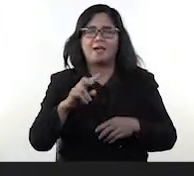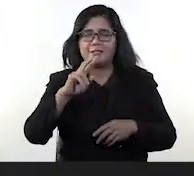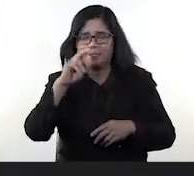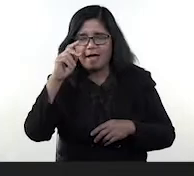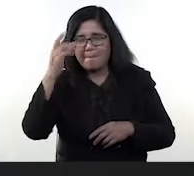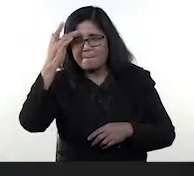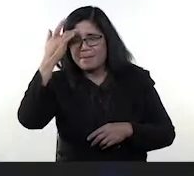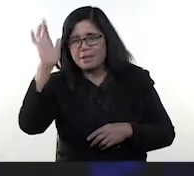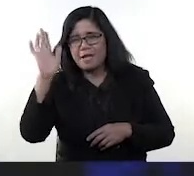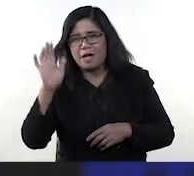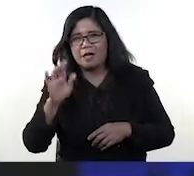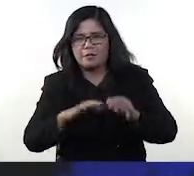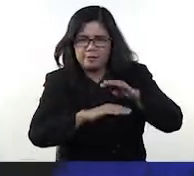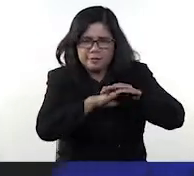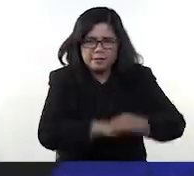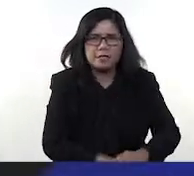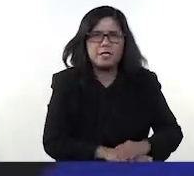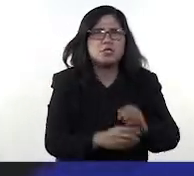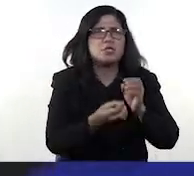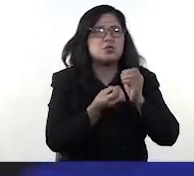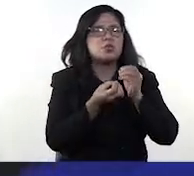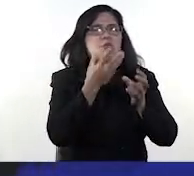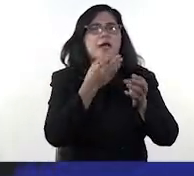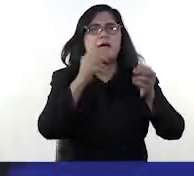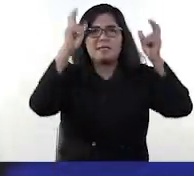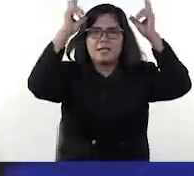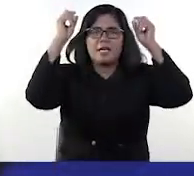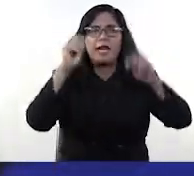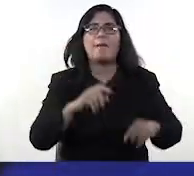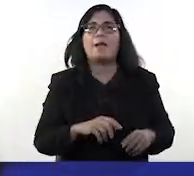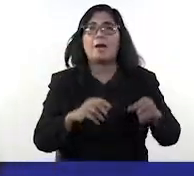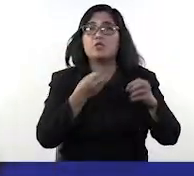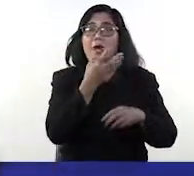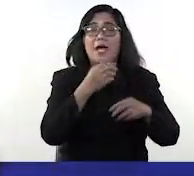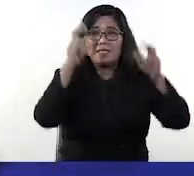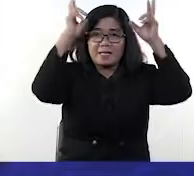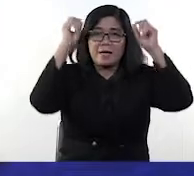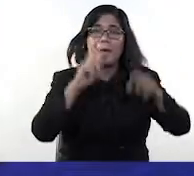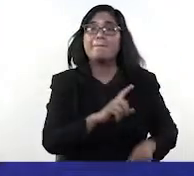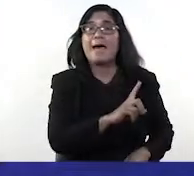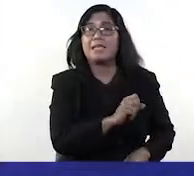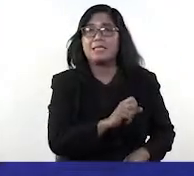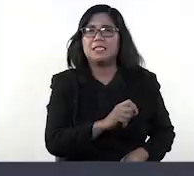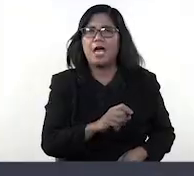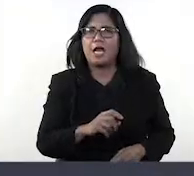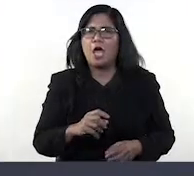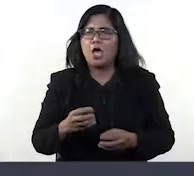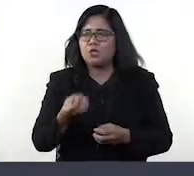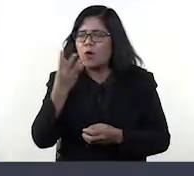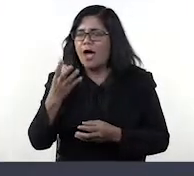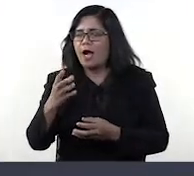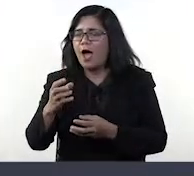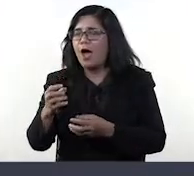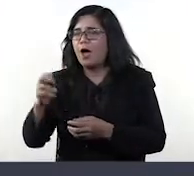isolated makin kita tekan suara setan lama-lama suara itu akan mati dan suara roh Tuhan